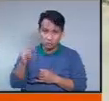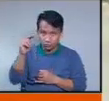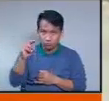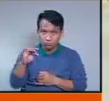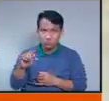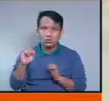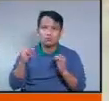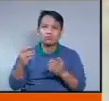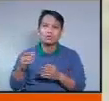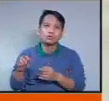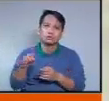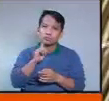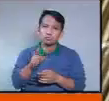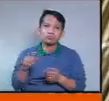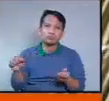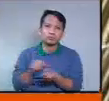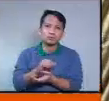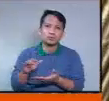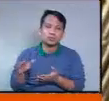na talagang sira